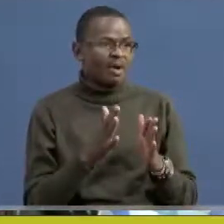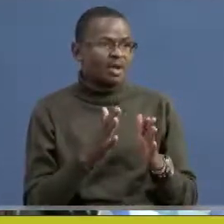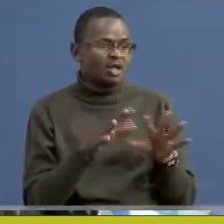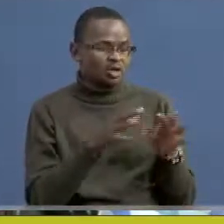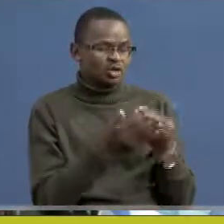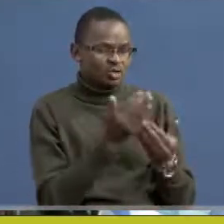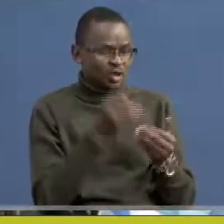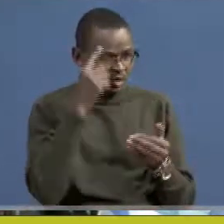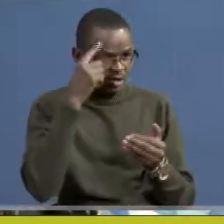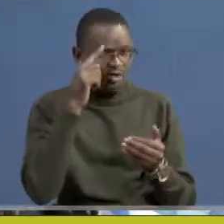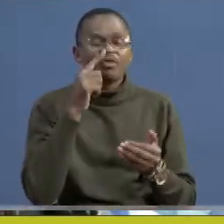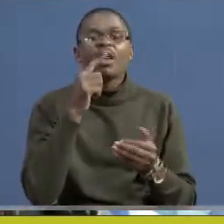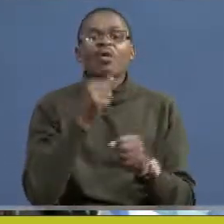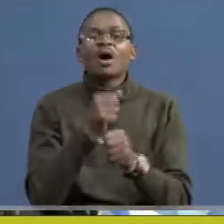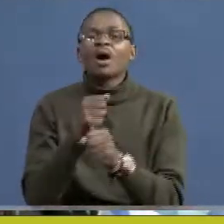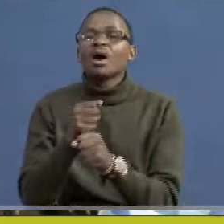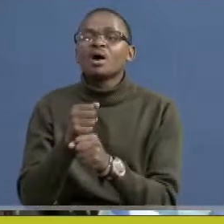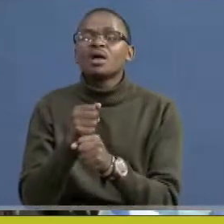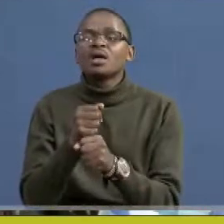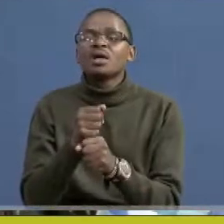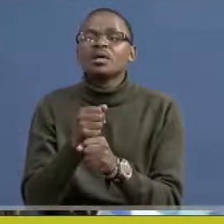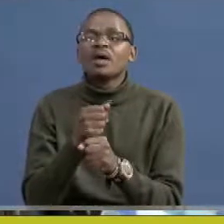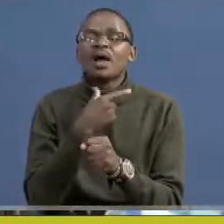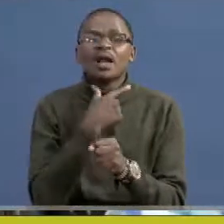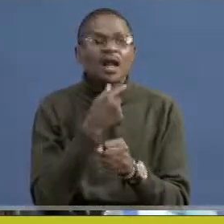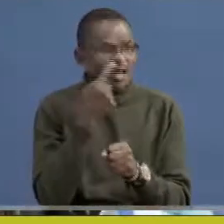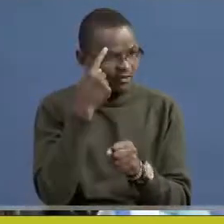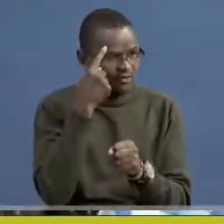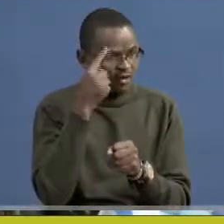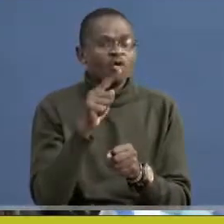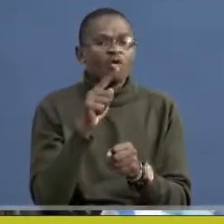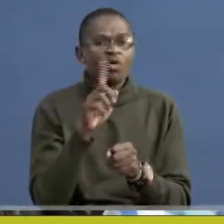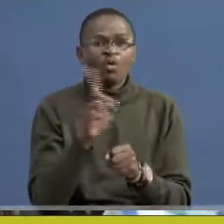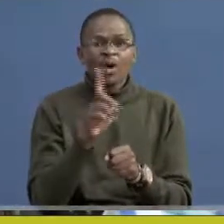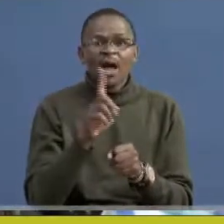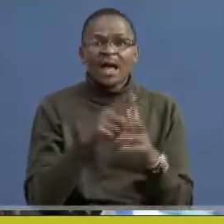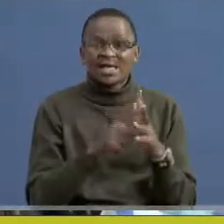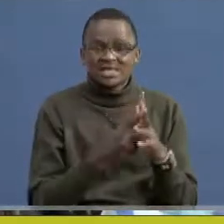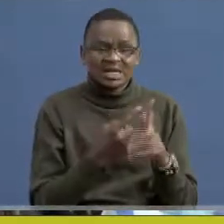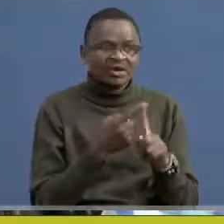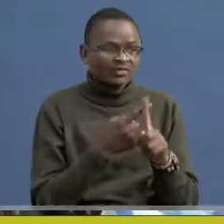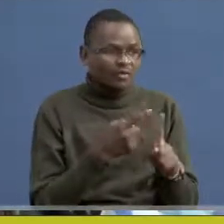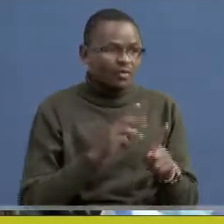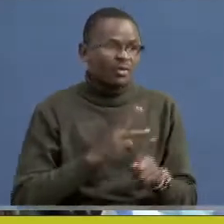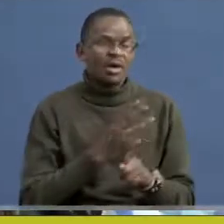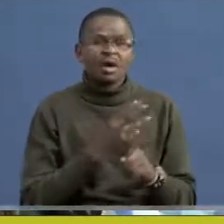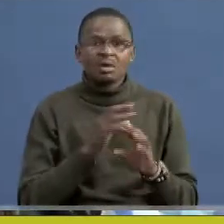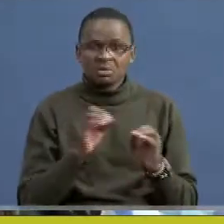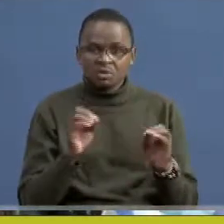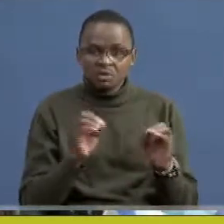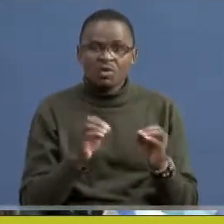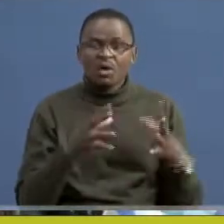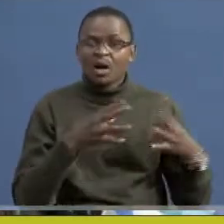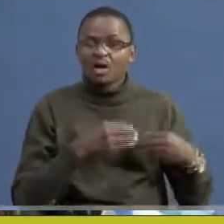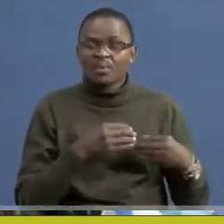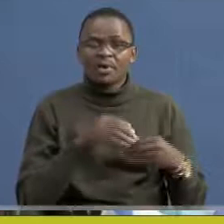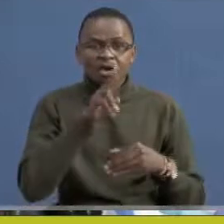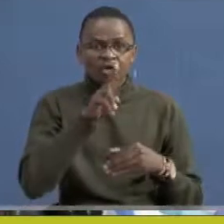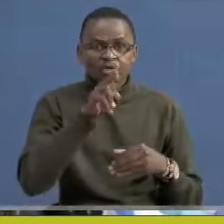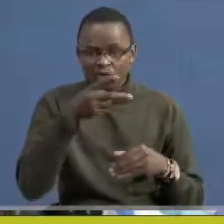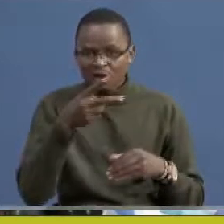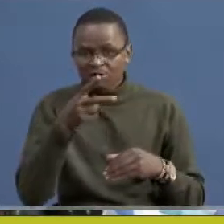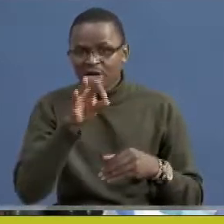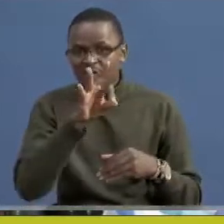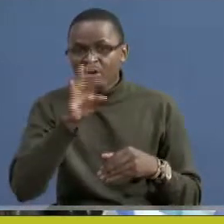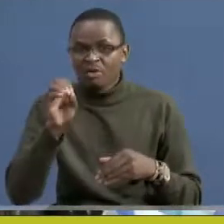take care of their welfare. And where I should start from is that we are not accepting that price of